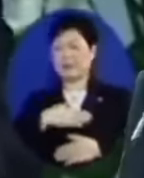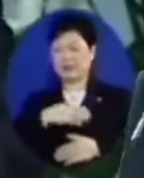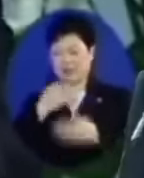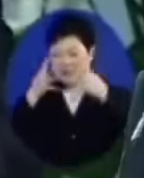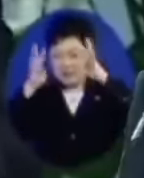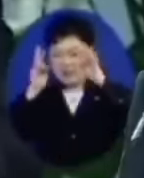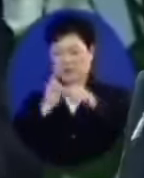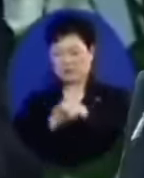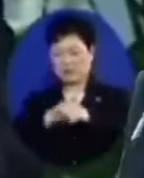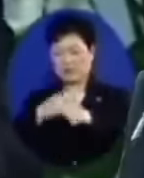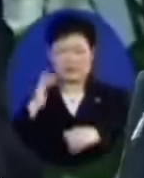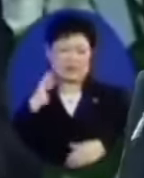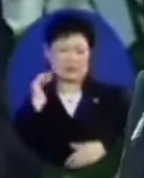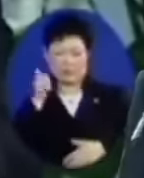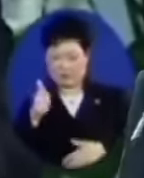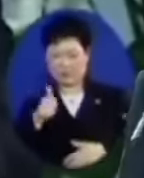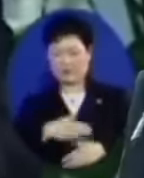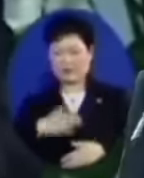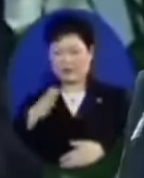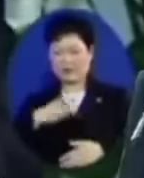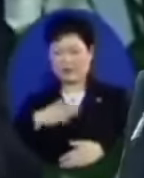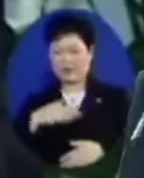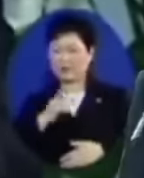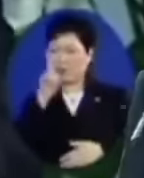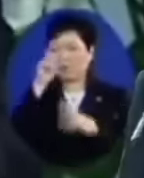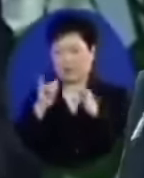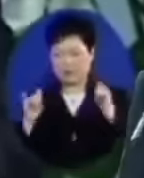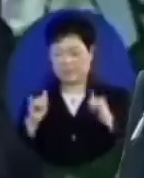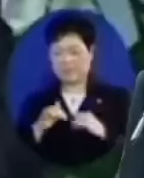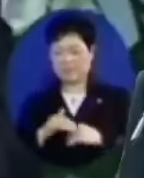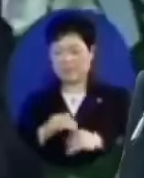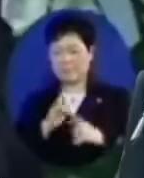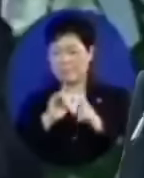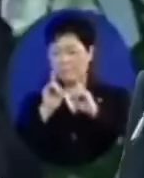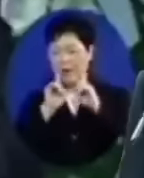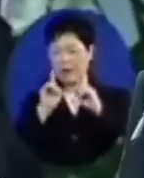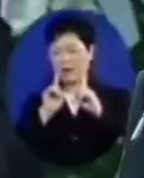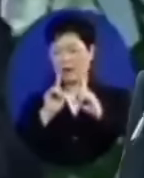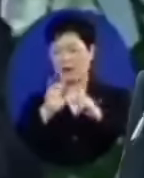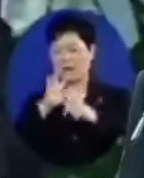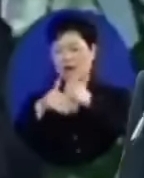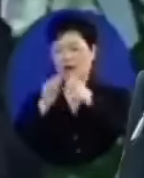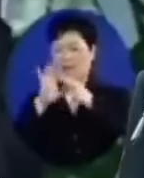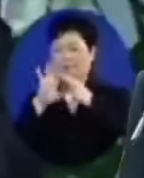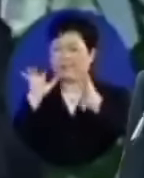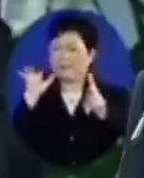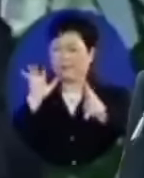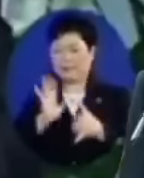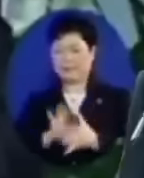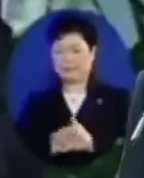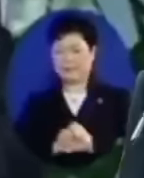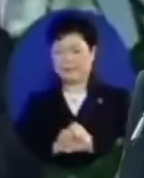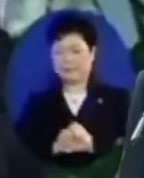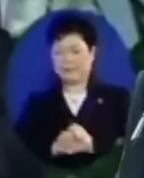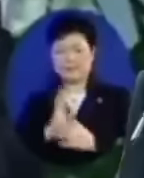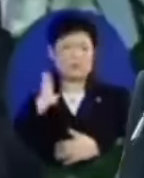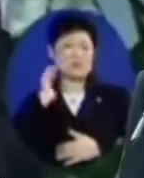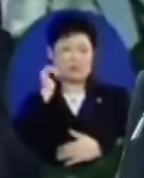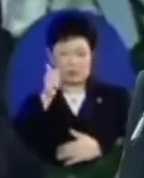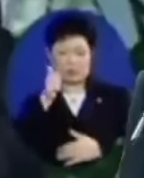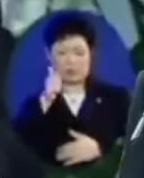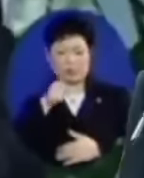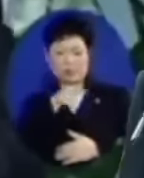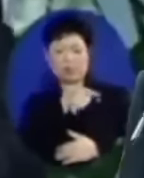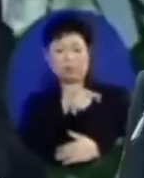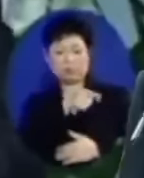교수입니다. 나는 대통령입니다. 나는 장관이었습니다. 그런 것 하나님께서는 아무 관심 없습니다. 대통령 했으면 네가 했지